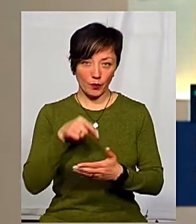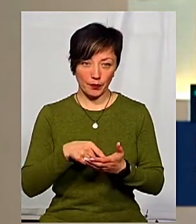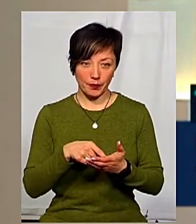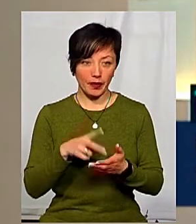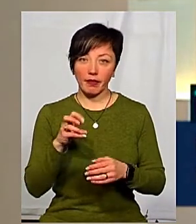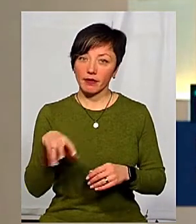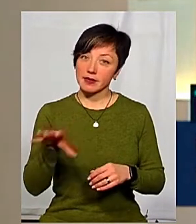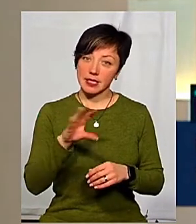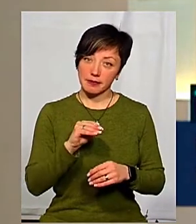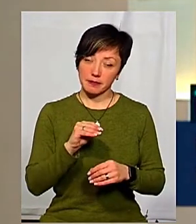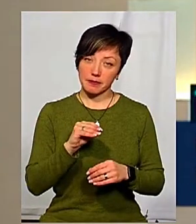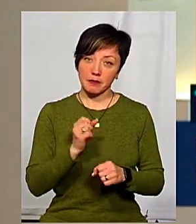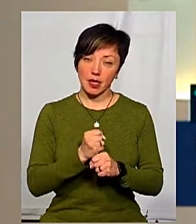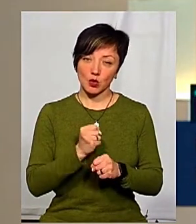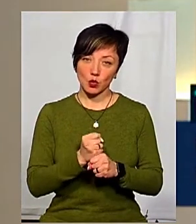Не всі